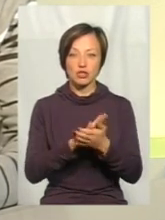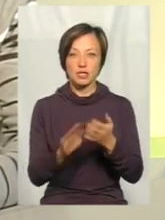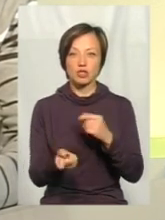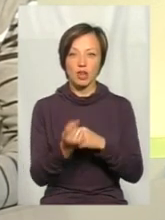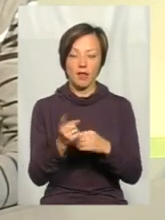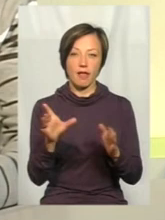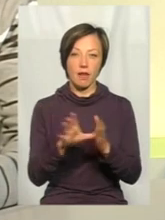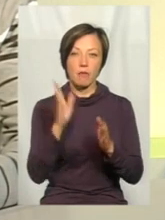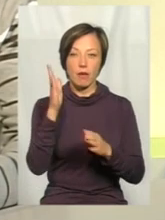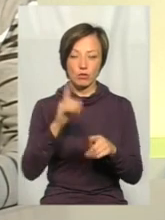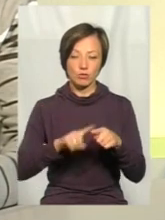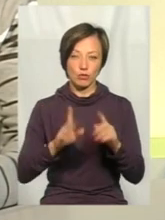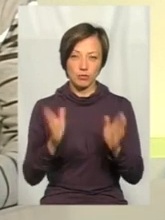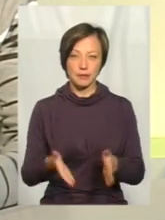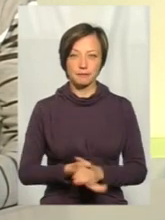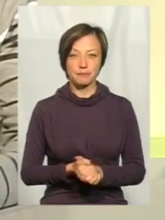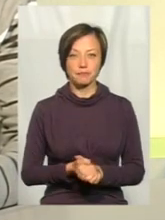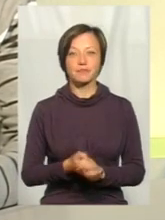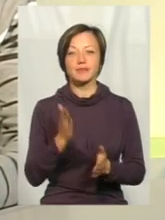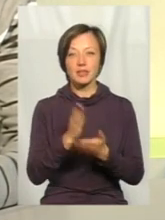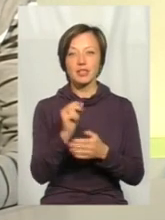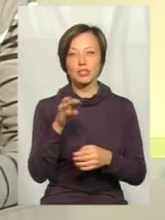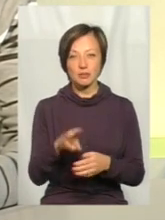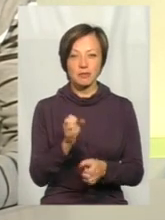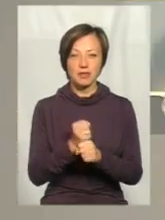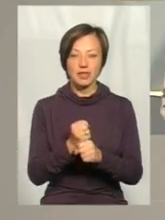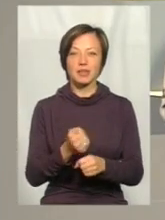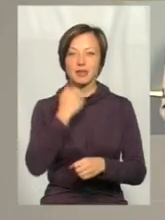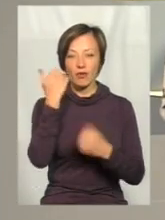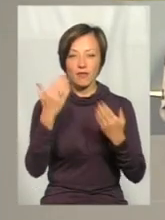і це майбутнє не за горами. Але є над чим працювати. Дякую вам за